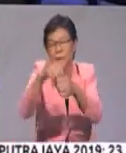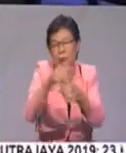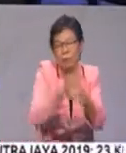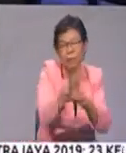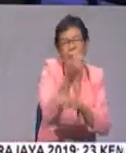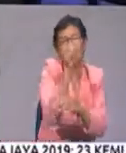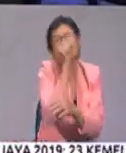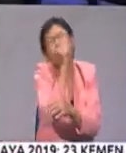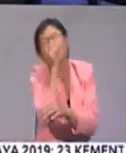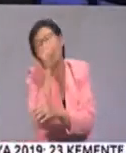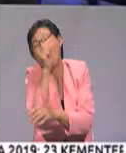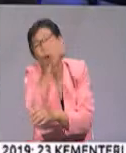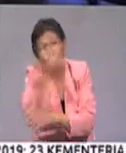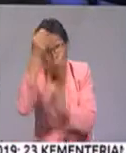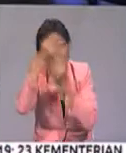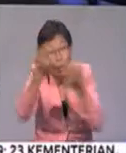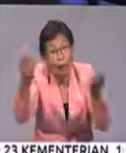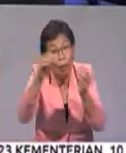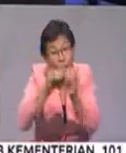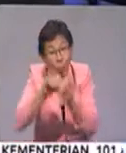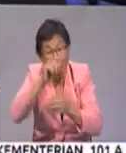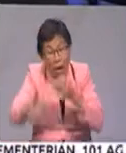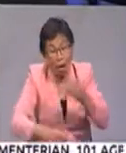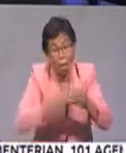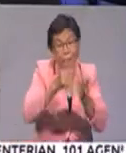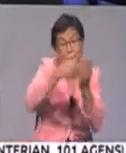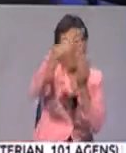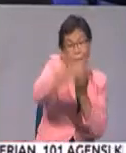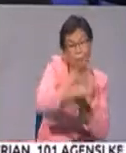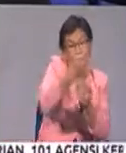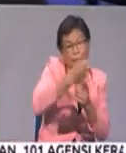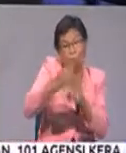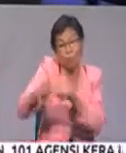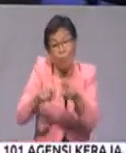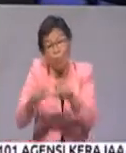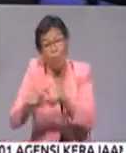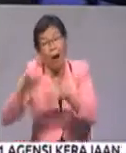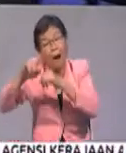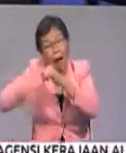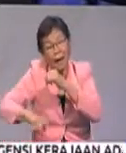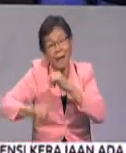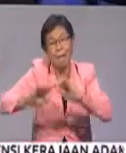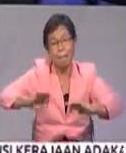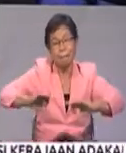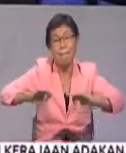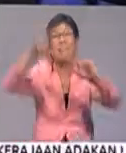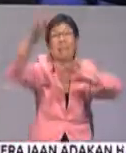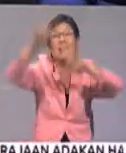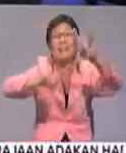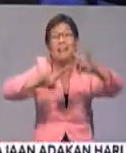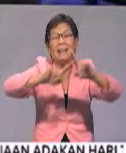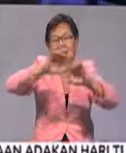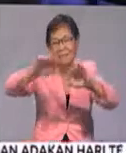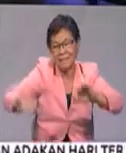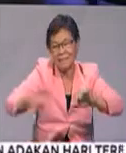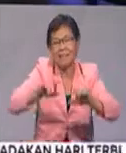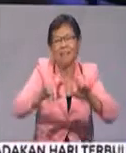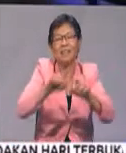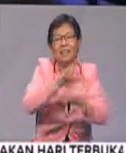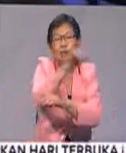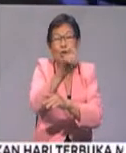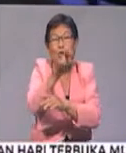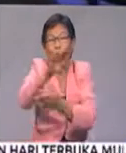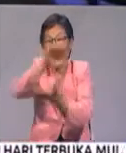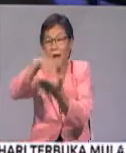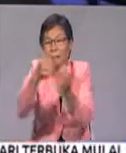bidang nyanyian. Dan bagi mengetahui lebih lanjut mengenai program ataupun pertandingan akhir bintang kecil Zon Tengah pada malam ini, kita bersama-sama